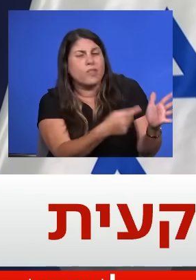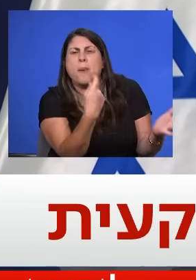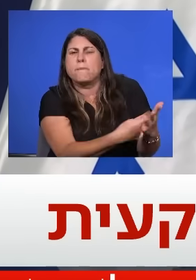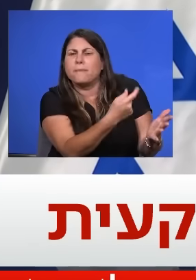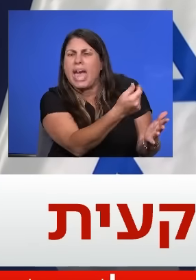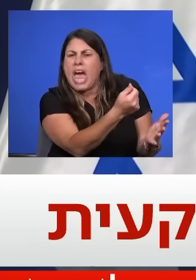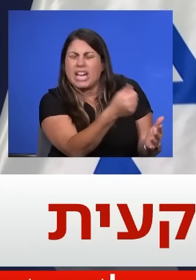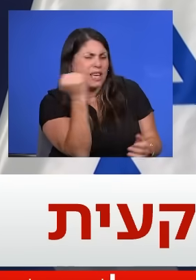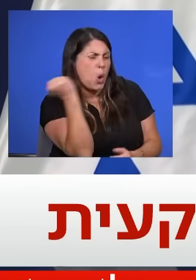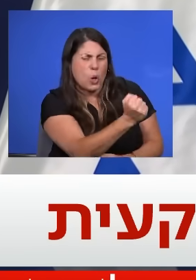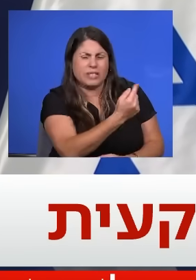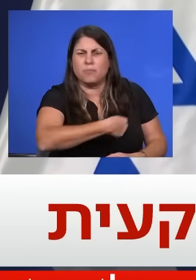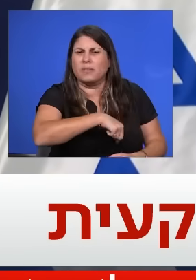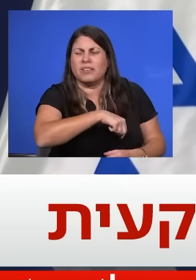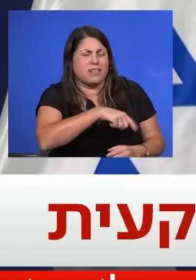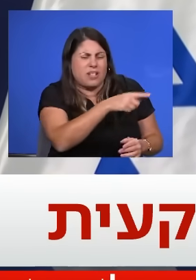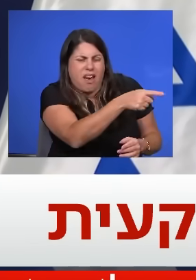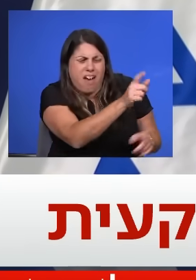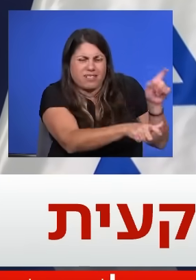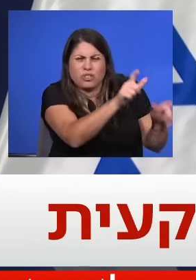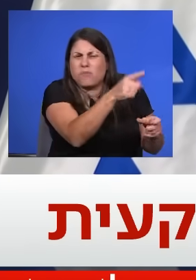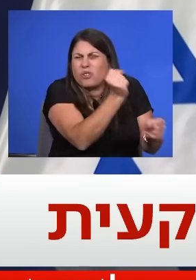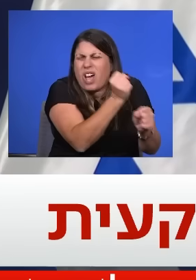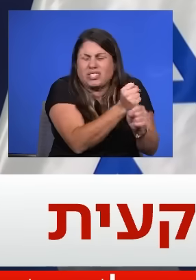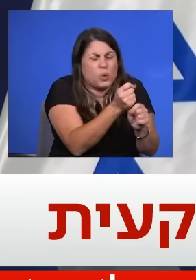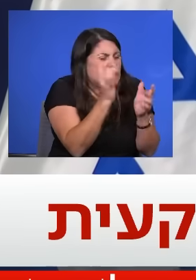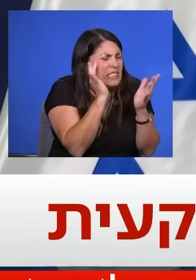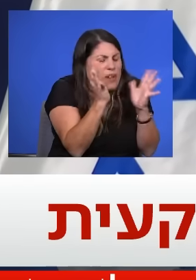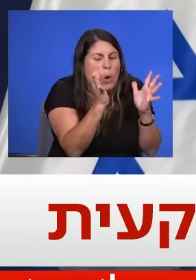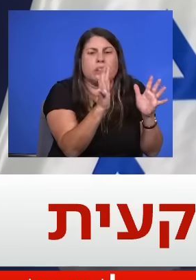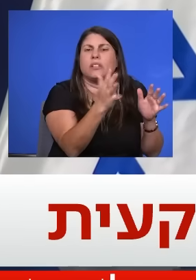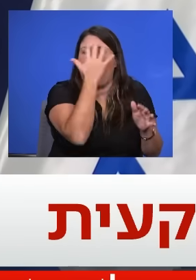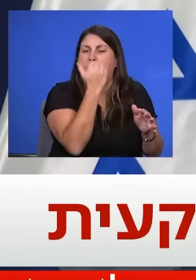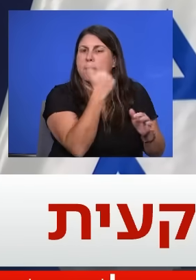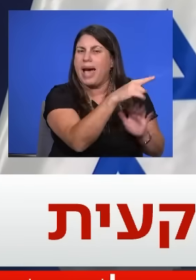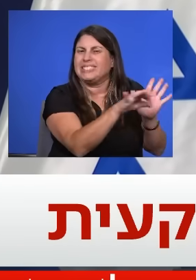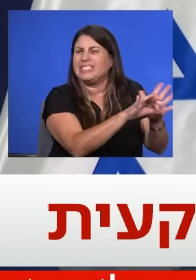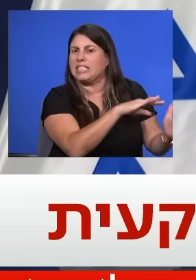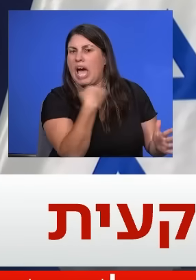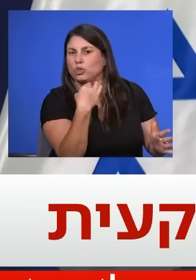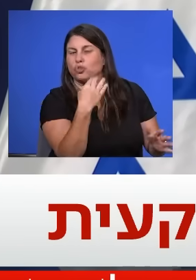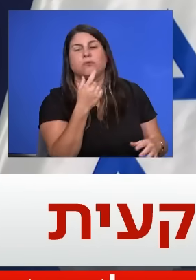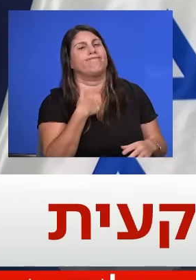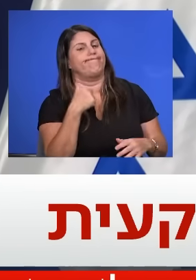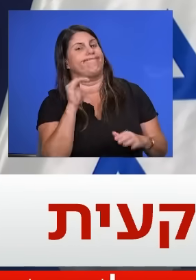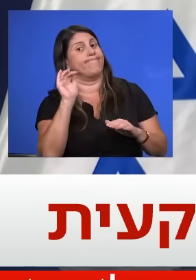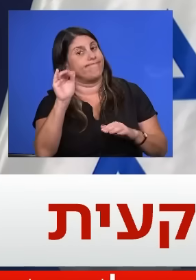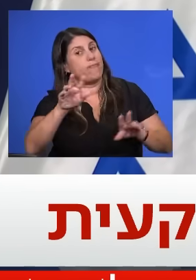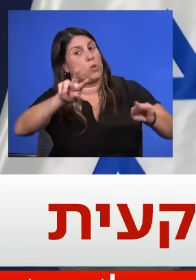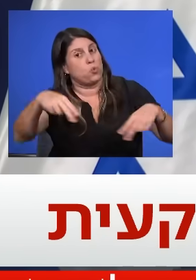הזוועות המחרידות של חמאס דאעש. אני קורא שוב לאוכלוסייה הבלתי מעורבת